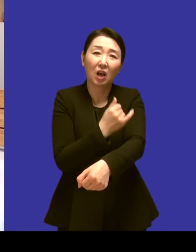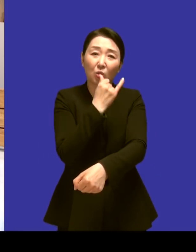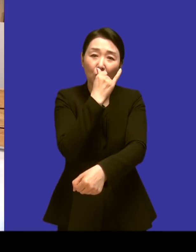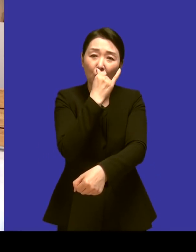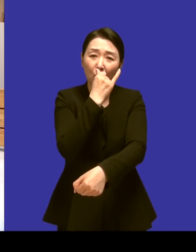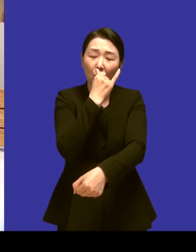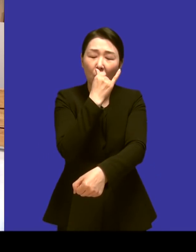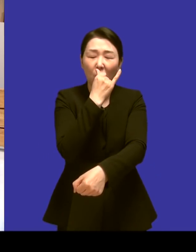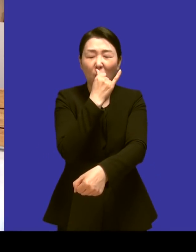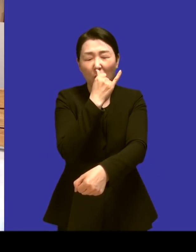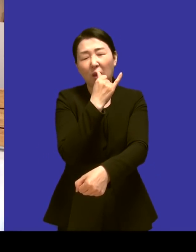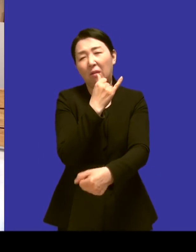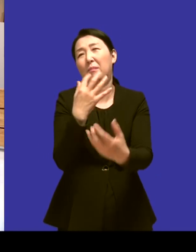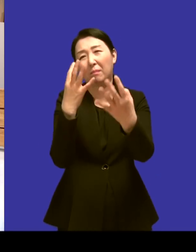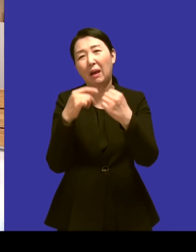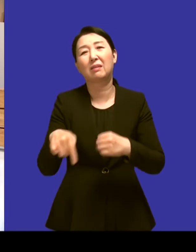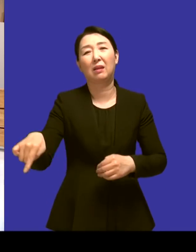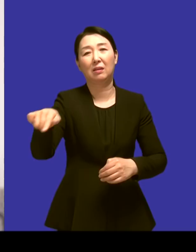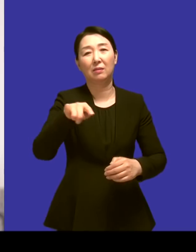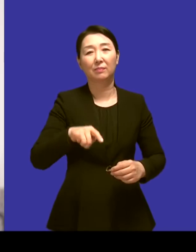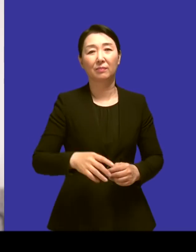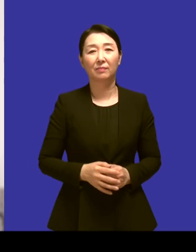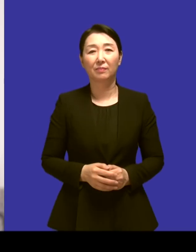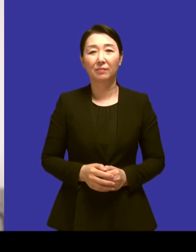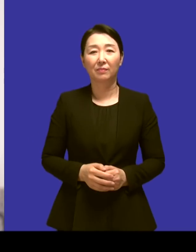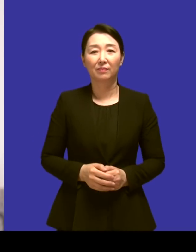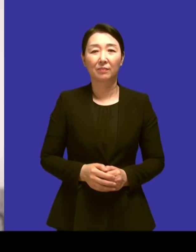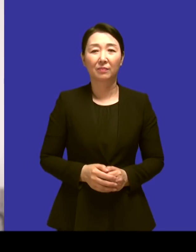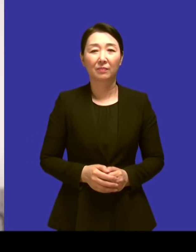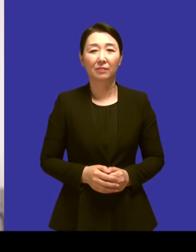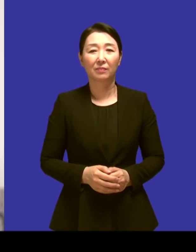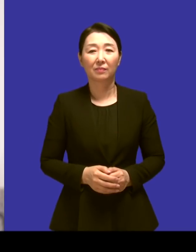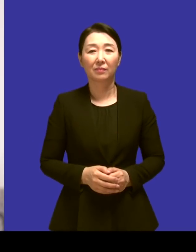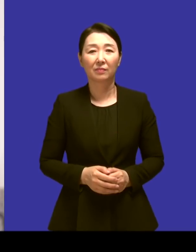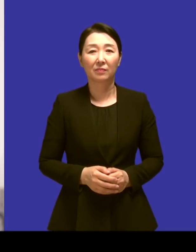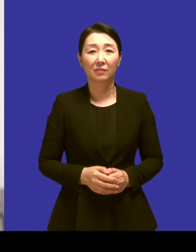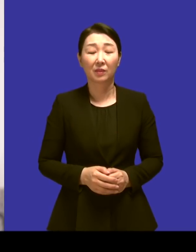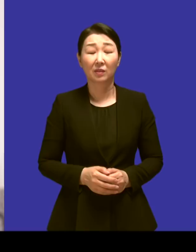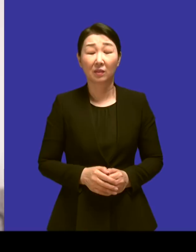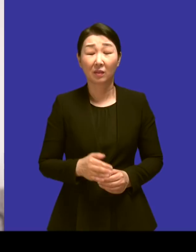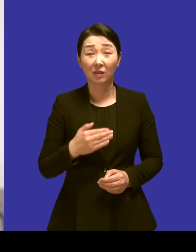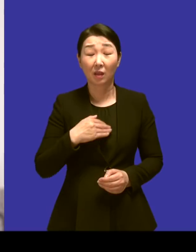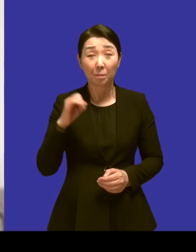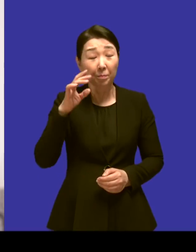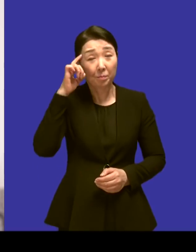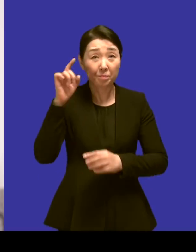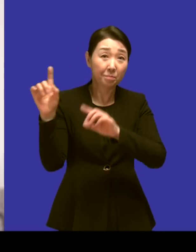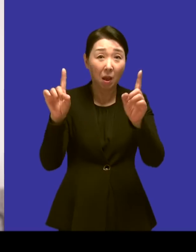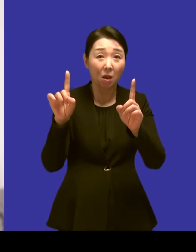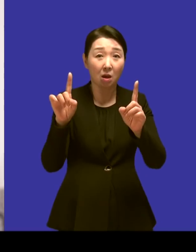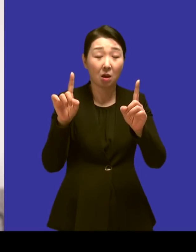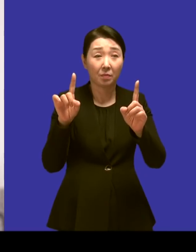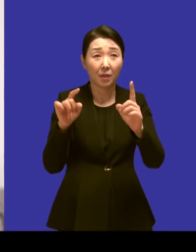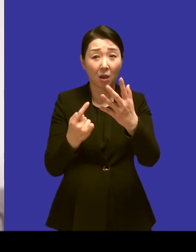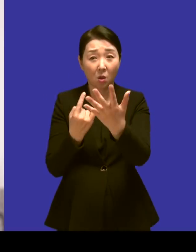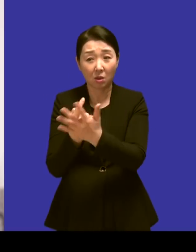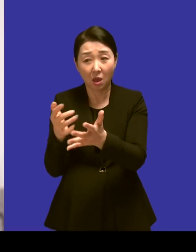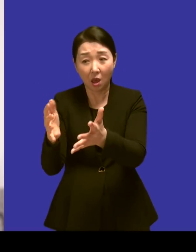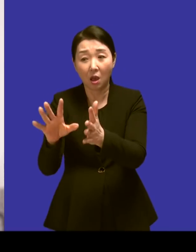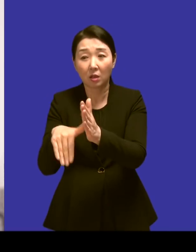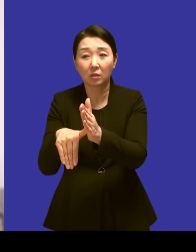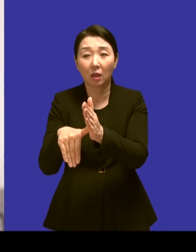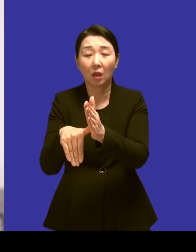이었거든요. 너무 흔하니까. 네. 그렇다 보니까 한 번은 딱 정신이 번뜩 드는 거예요. 내가 여기서 더 있으면은 나